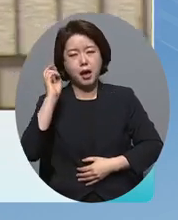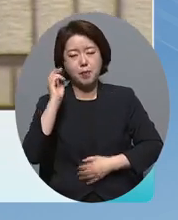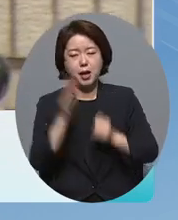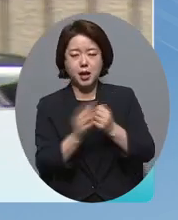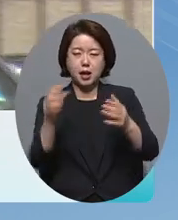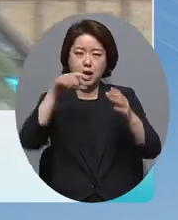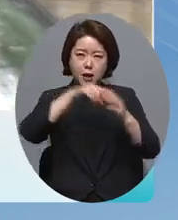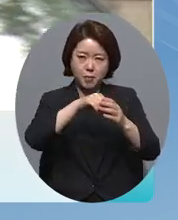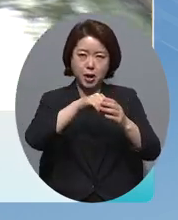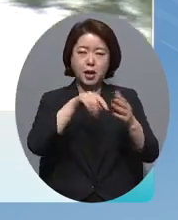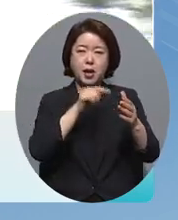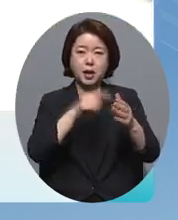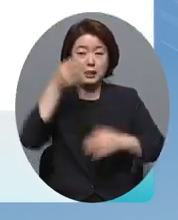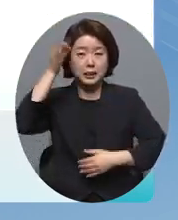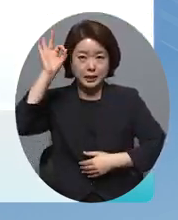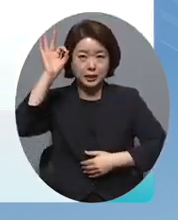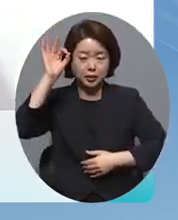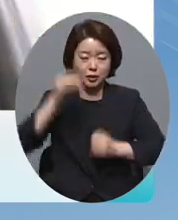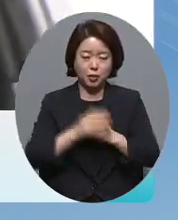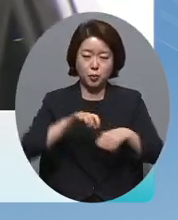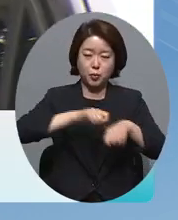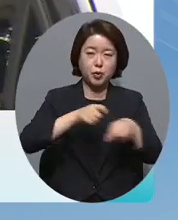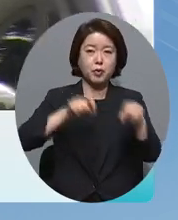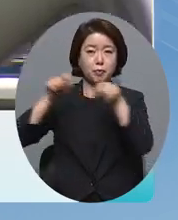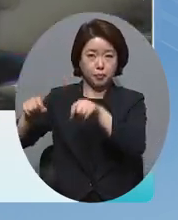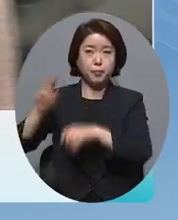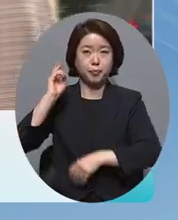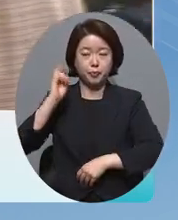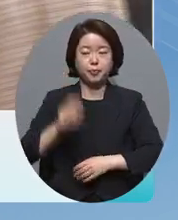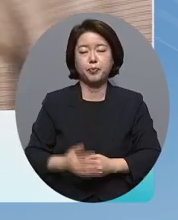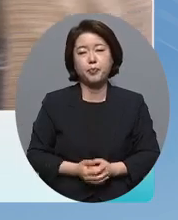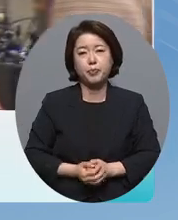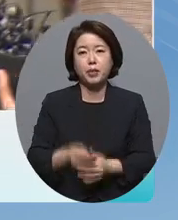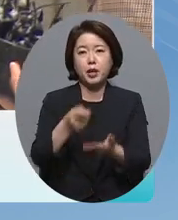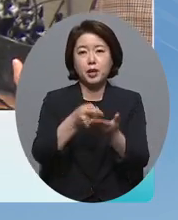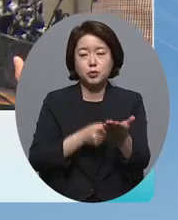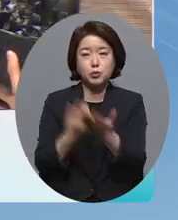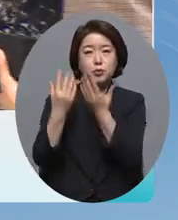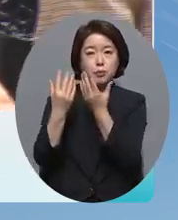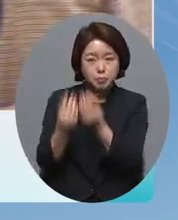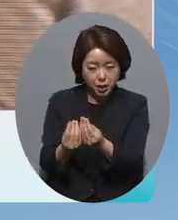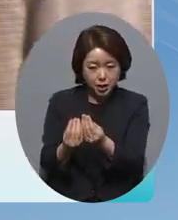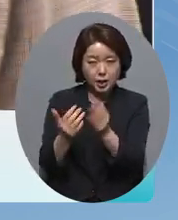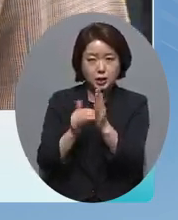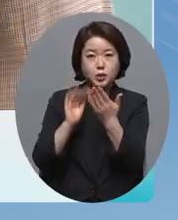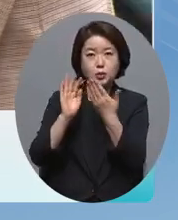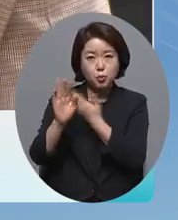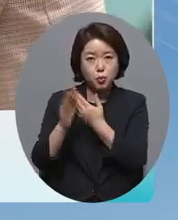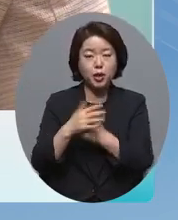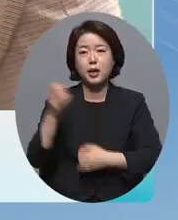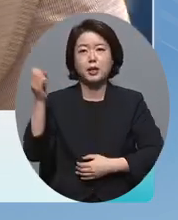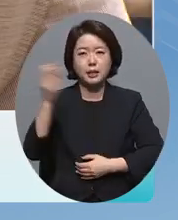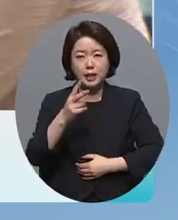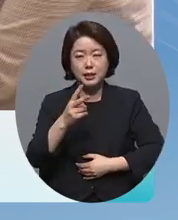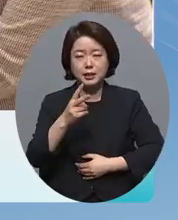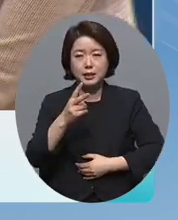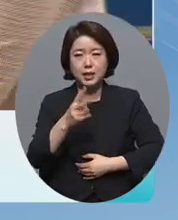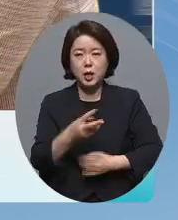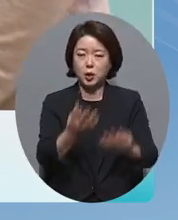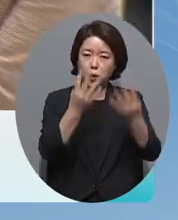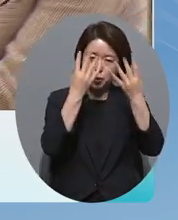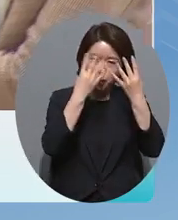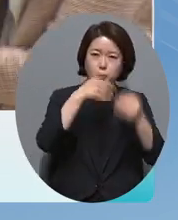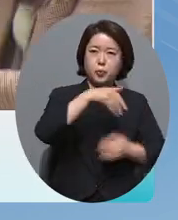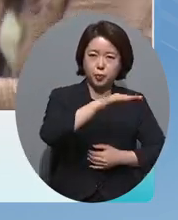돼서 형이 집행이 정지된 것으로 보이고 아마도 수술이 수술을 마치고 나면 또 다시 형이 재개될